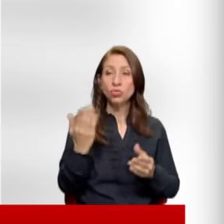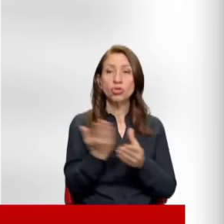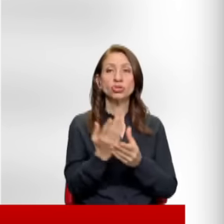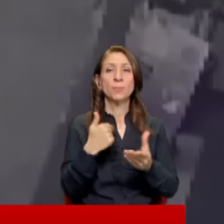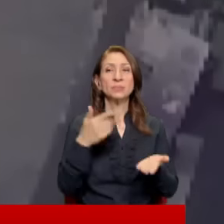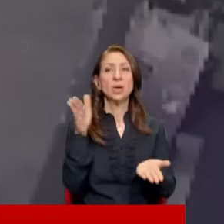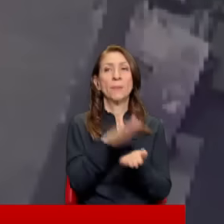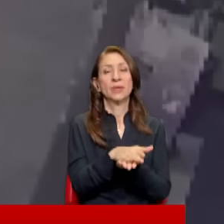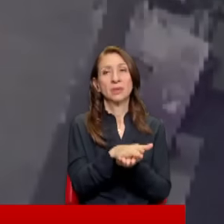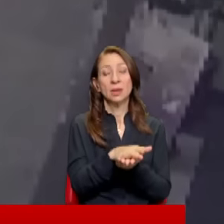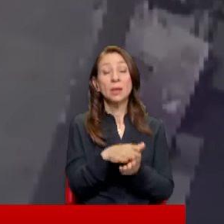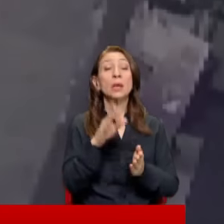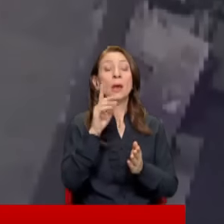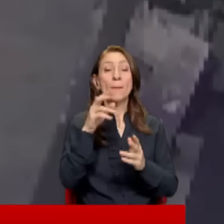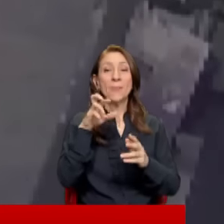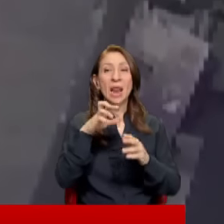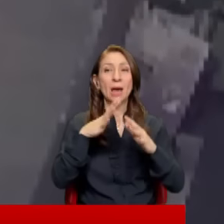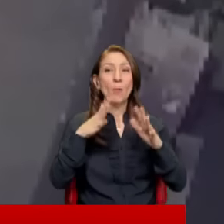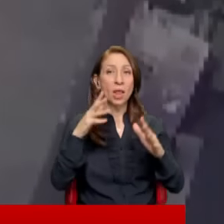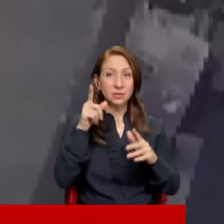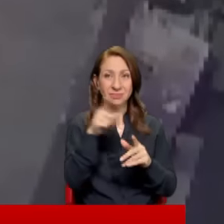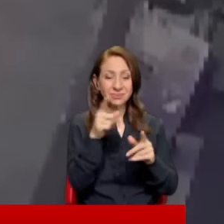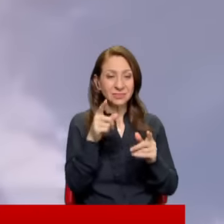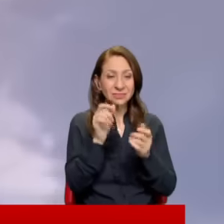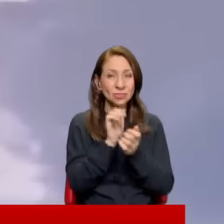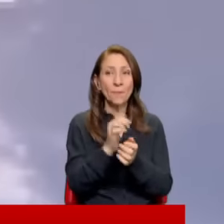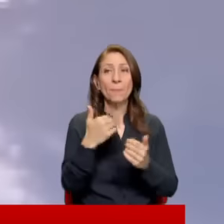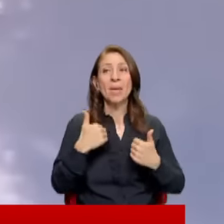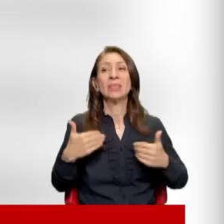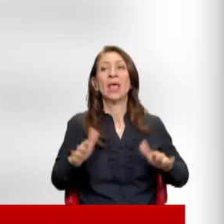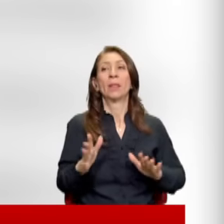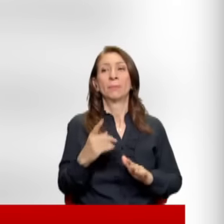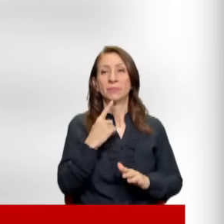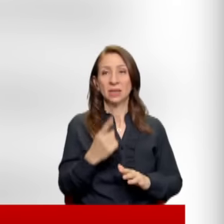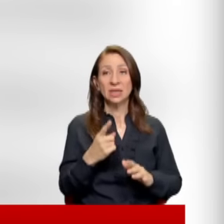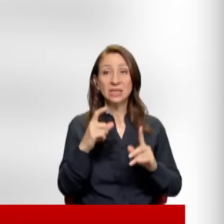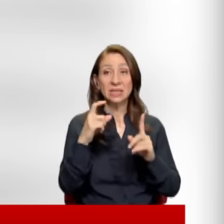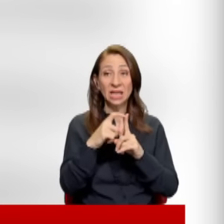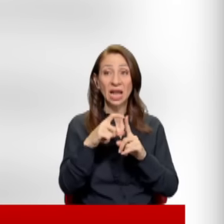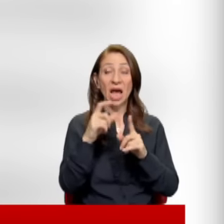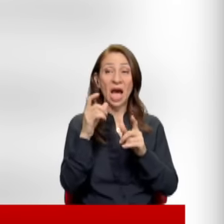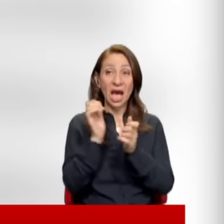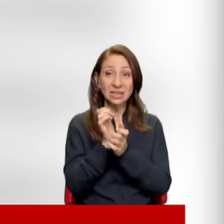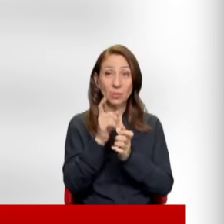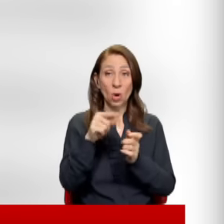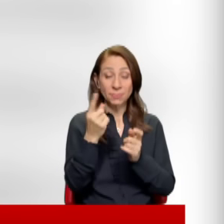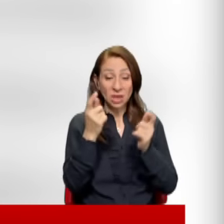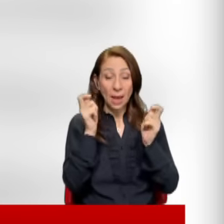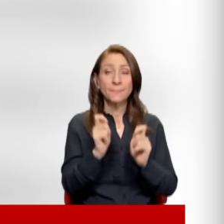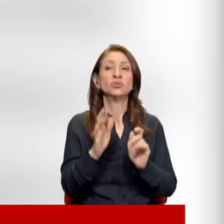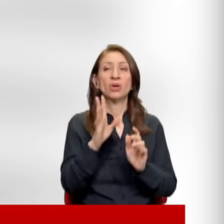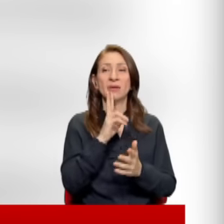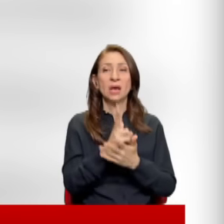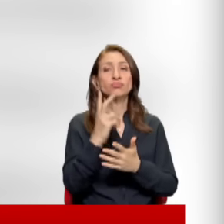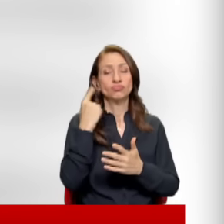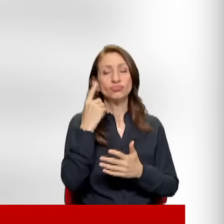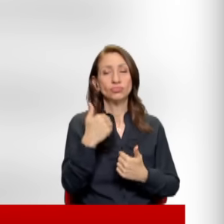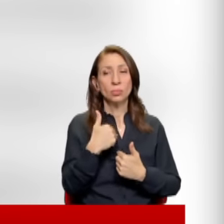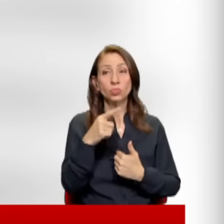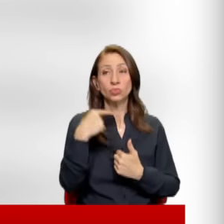kapanmıştır Parlak Polat çiftinin tutuklanmasının sebebi ben değilim dedi Dilan ve ailesinin böyle bir eylemde bulunacağına kanaat